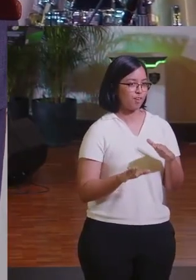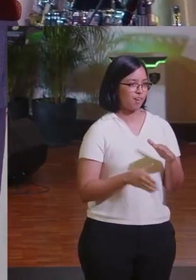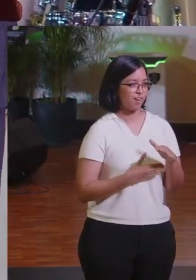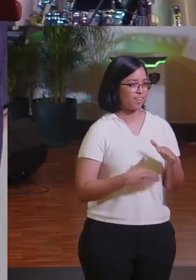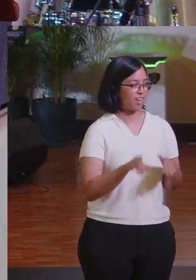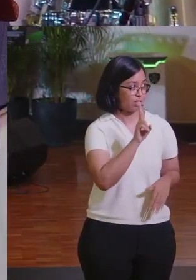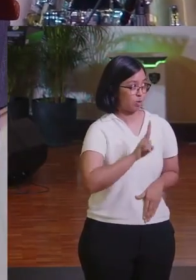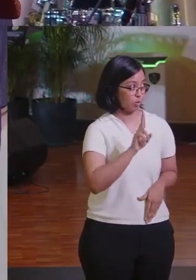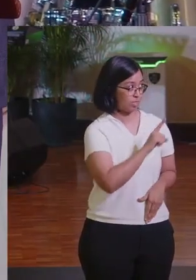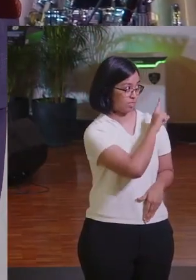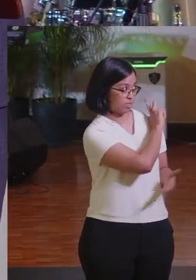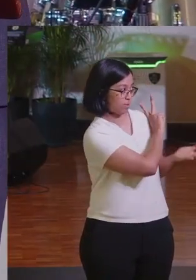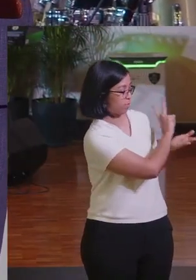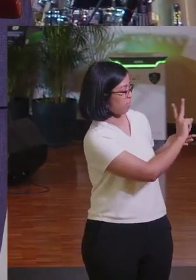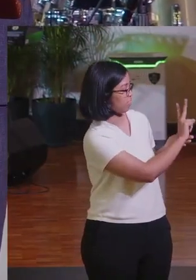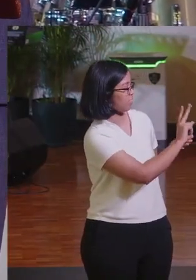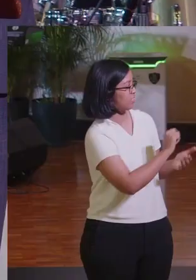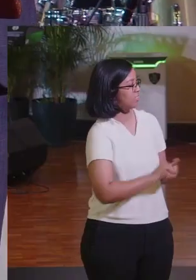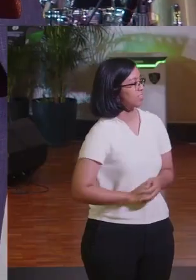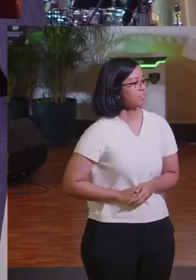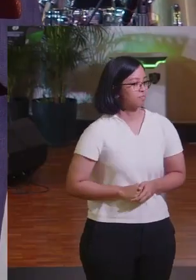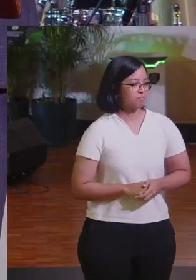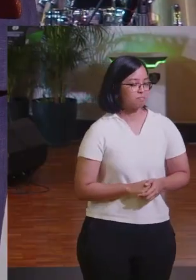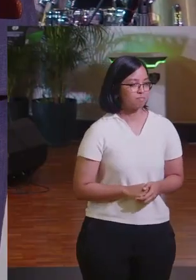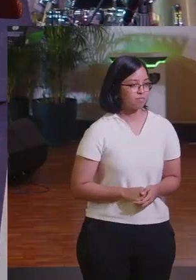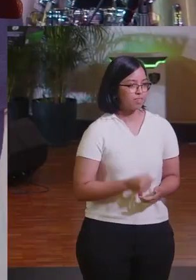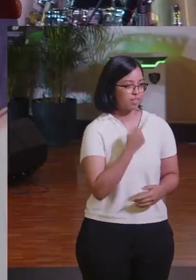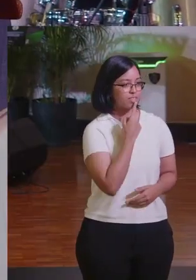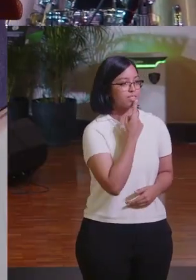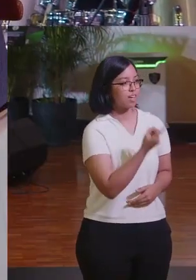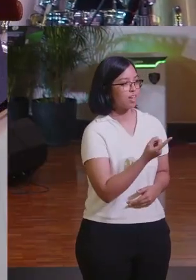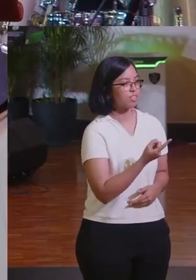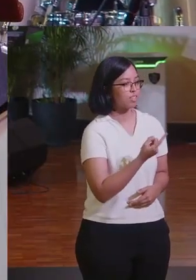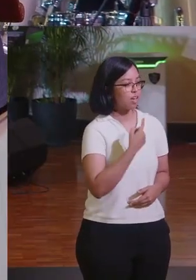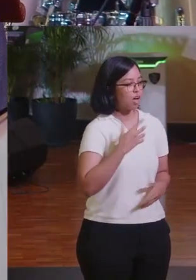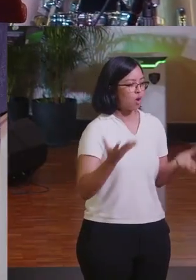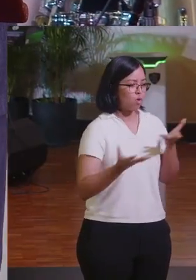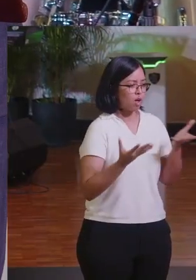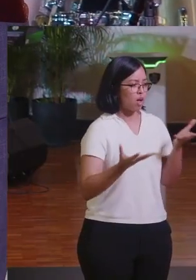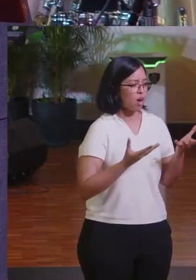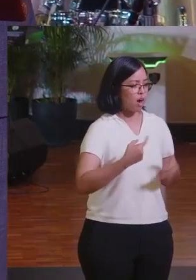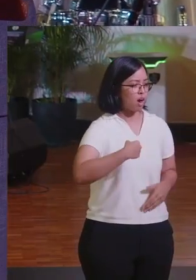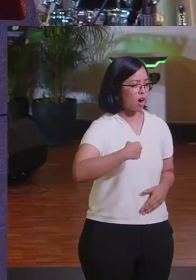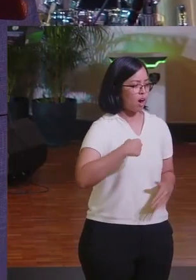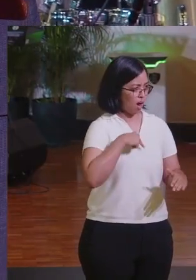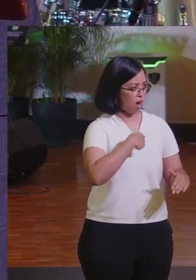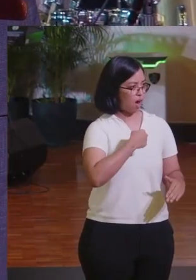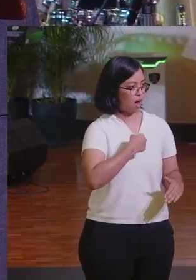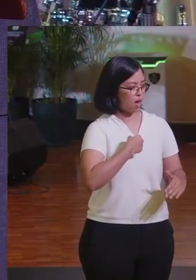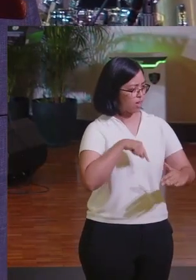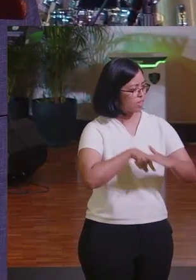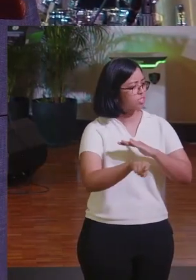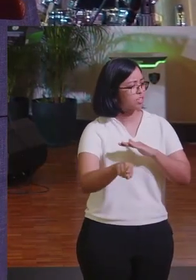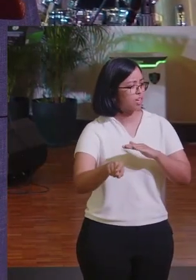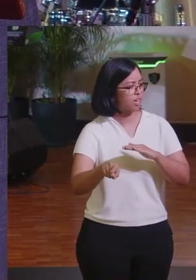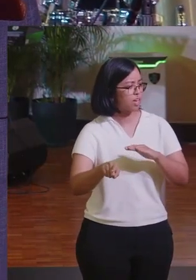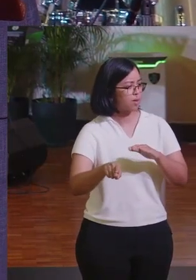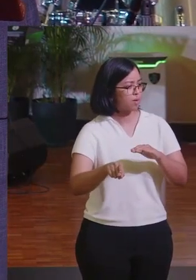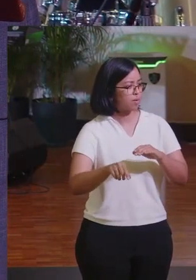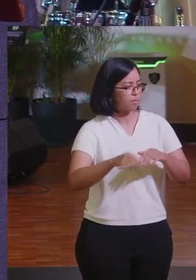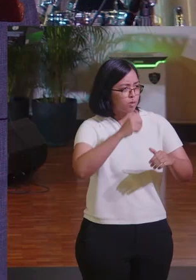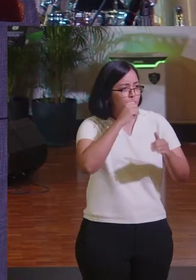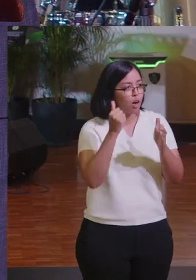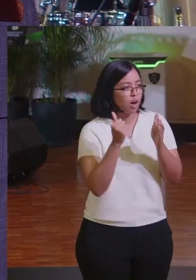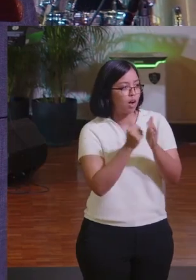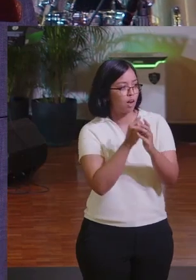ha? Sabi sa Tagalog, saan ako makapupunta upang ako'y